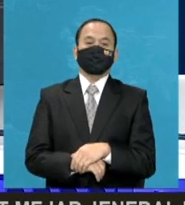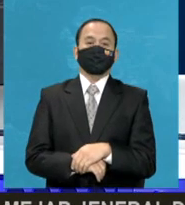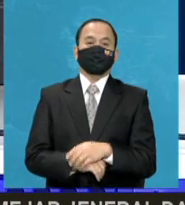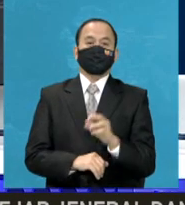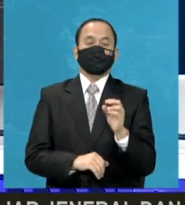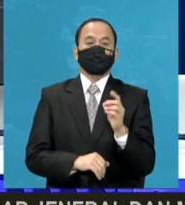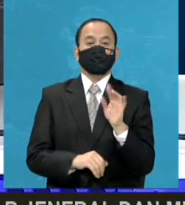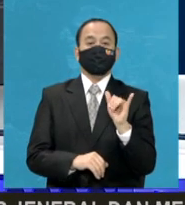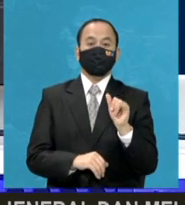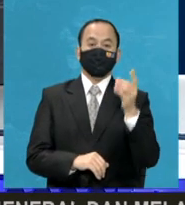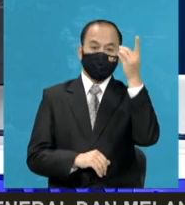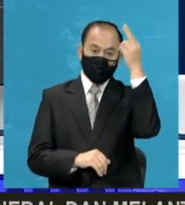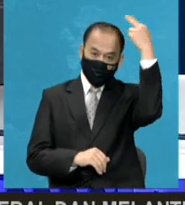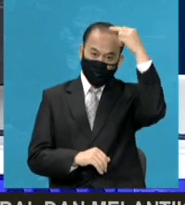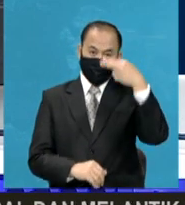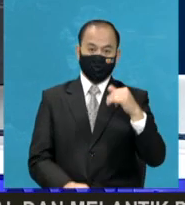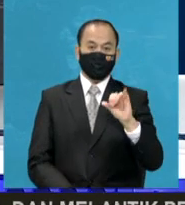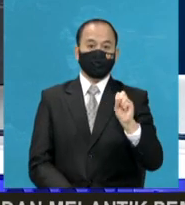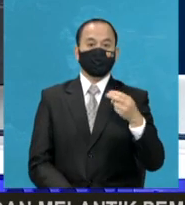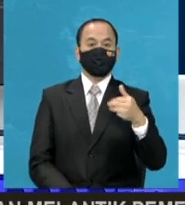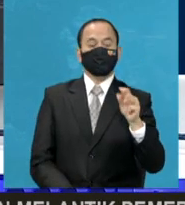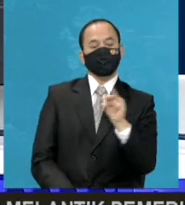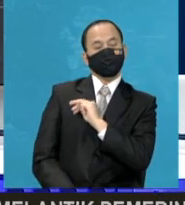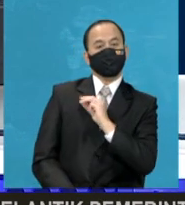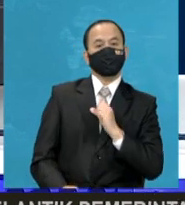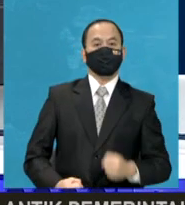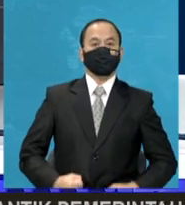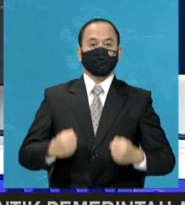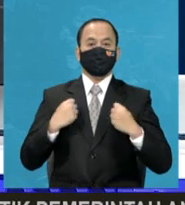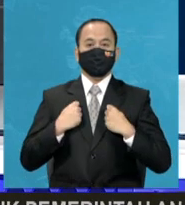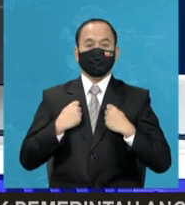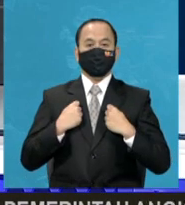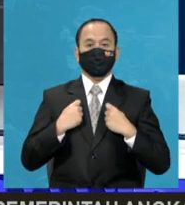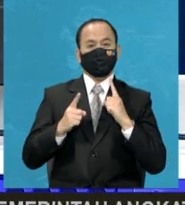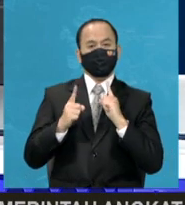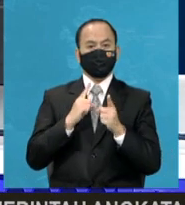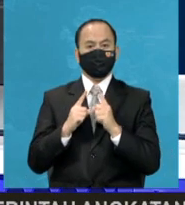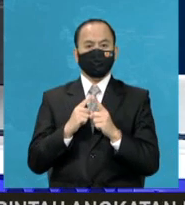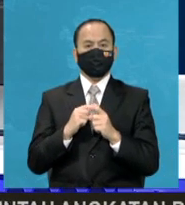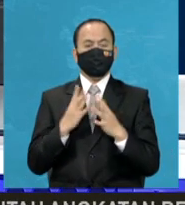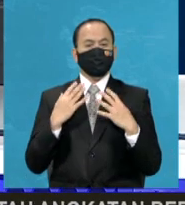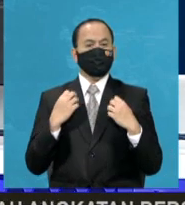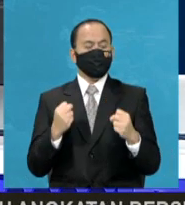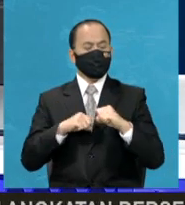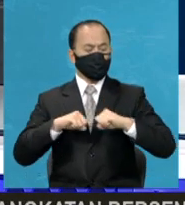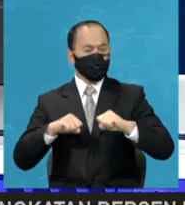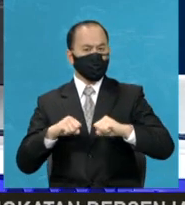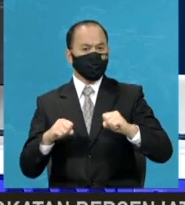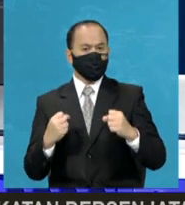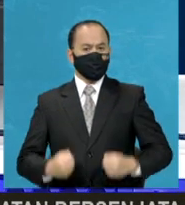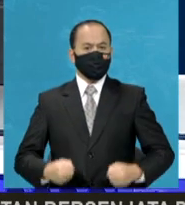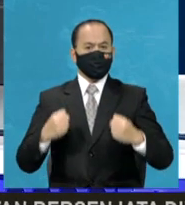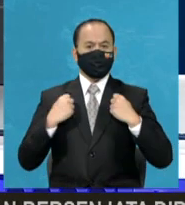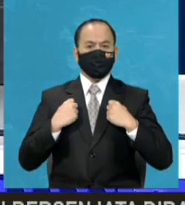Doktor Haji Ahmad Syam bin Ja'far Menteri Kesehatan dalam mukadimahnya menjelaskan pengukuhan sistem kesehatan yang